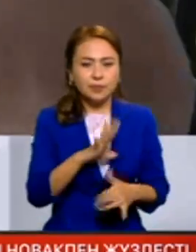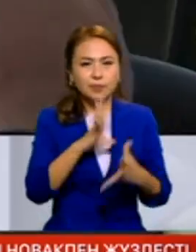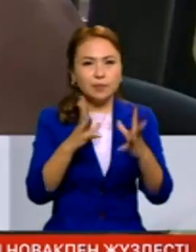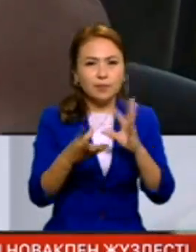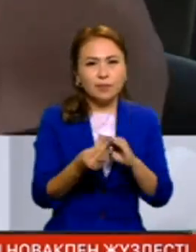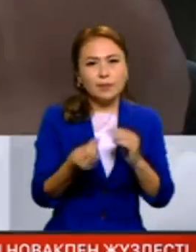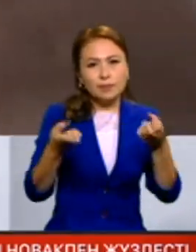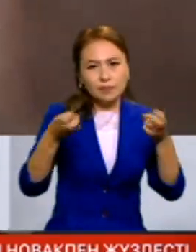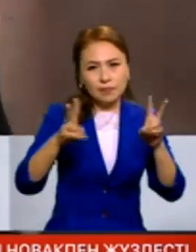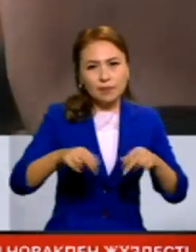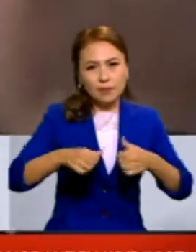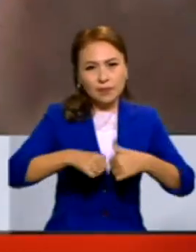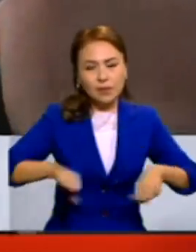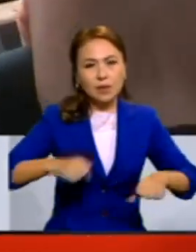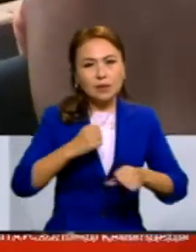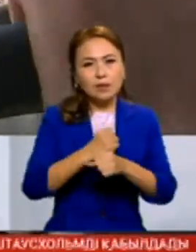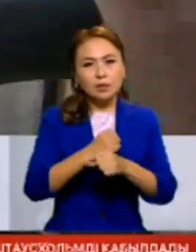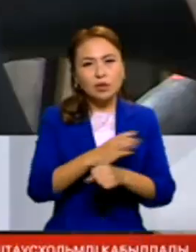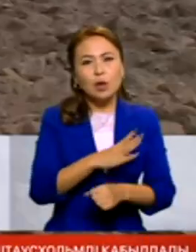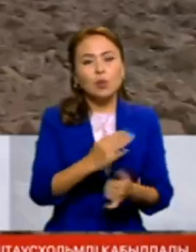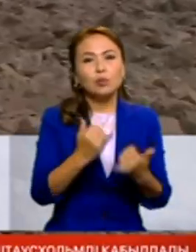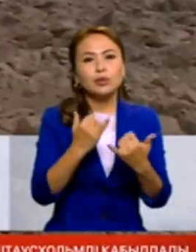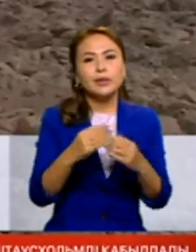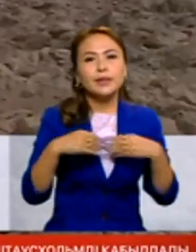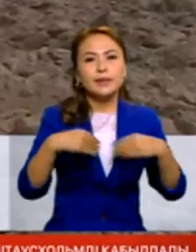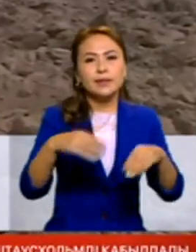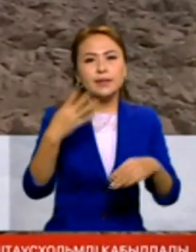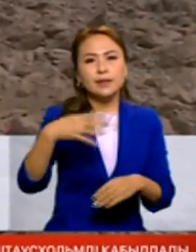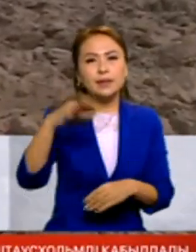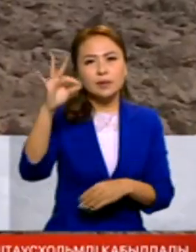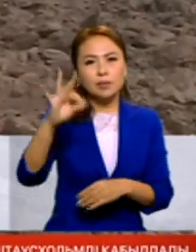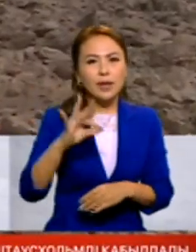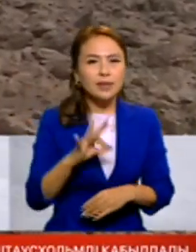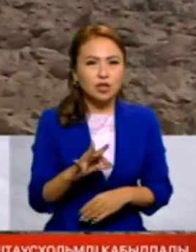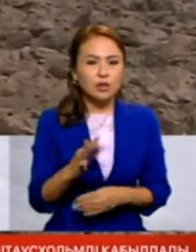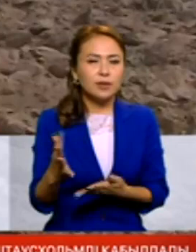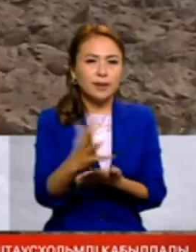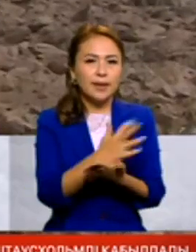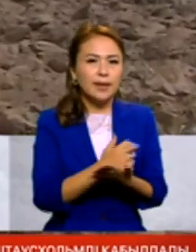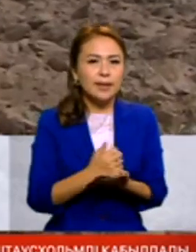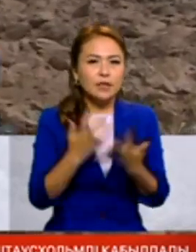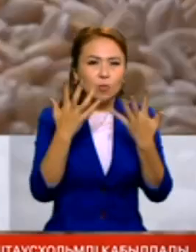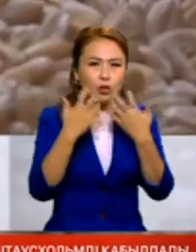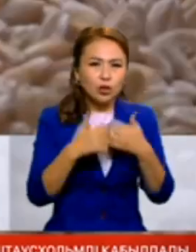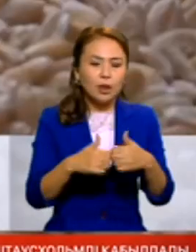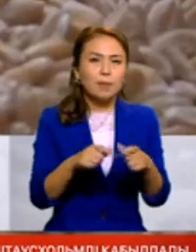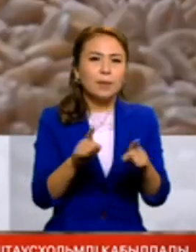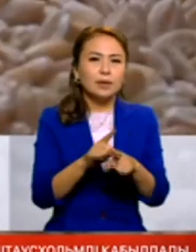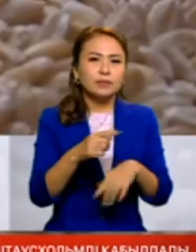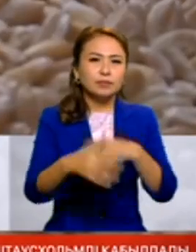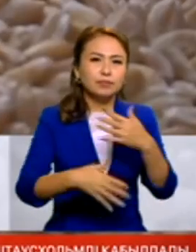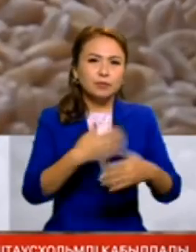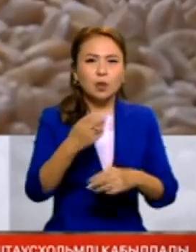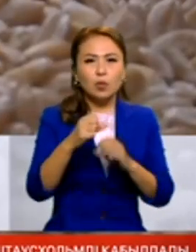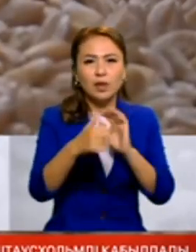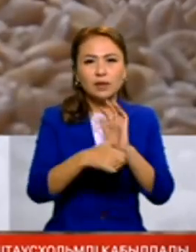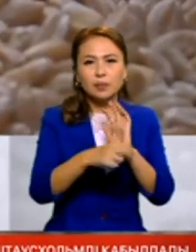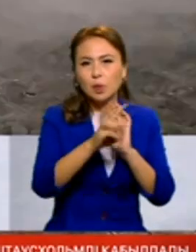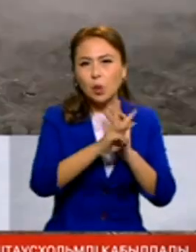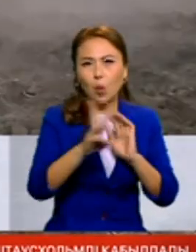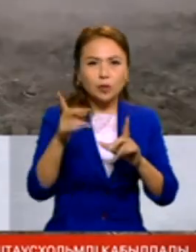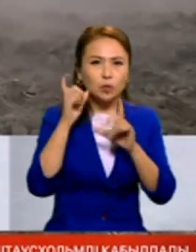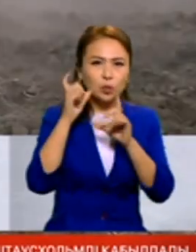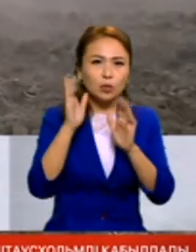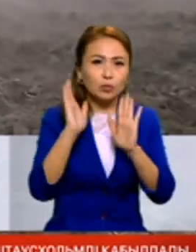Мұның барлығын арнайы құрылған комиссия пысықтап жатыр. Бүгінде егістің 40% жиналды. Есеп бойынша қамбаға 16 миллион тонна астық